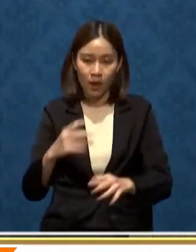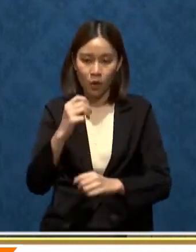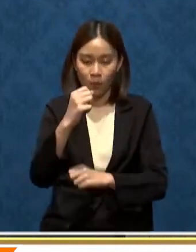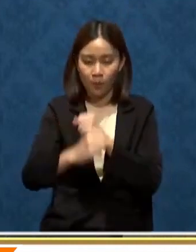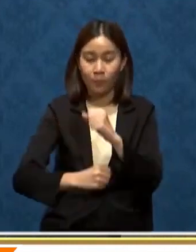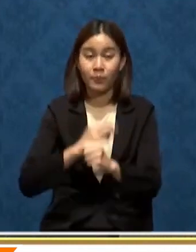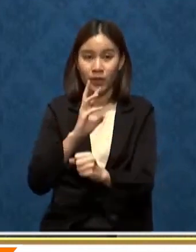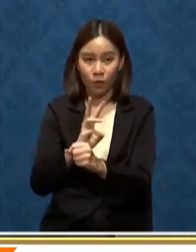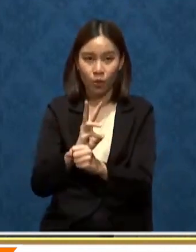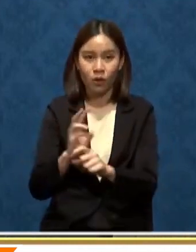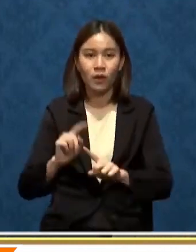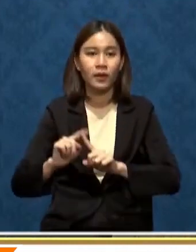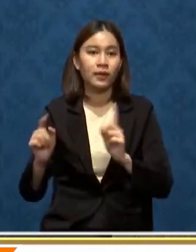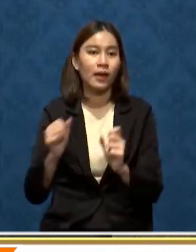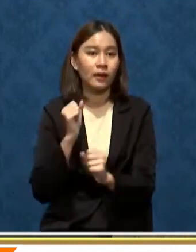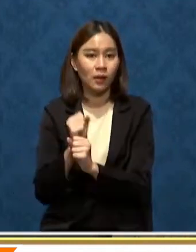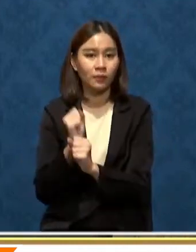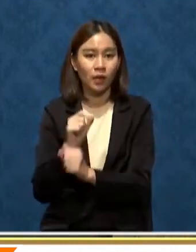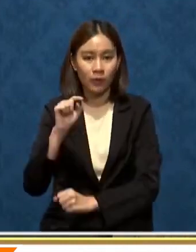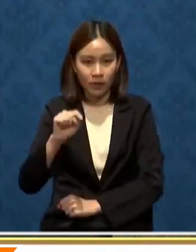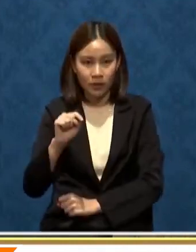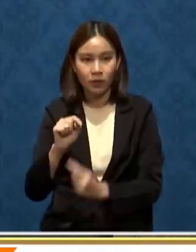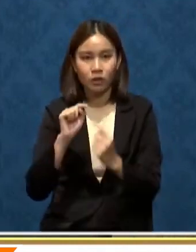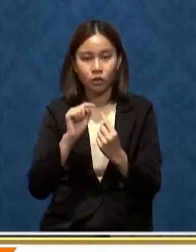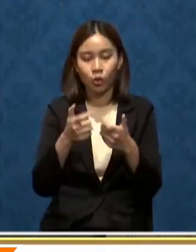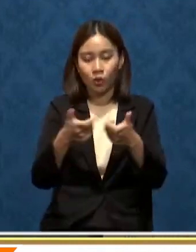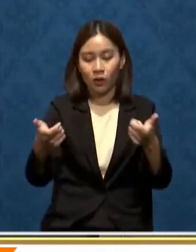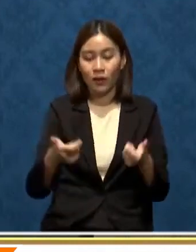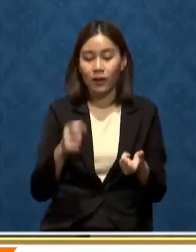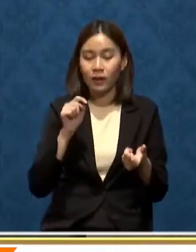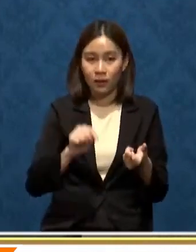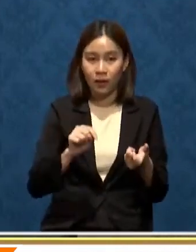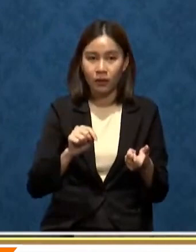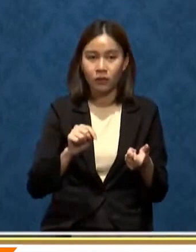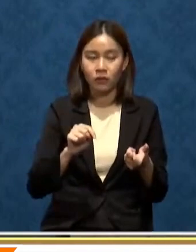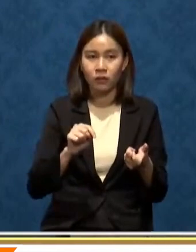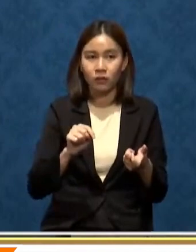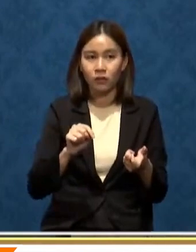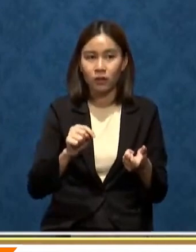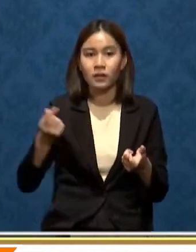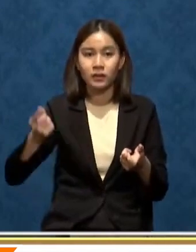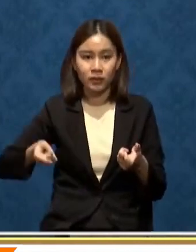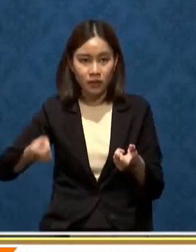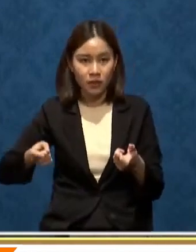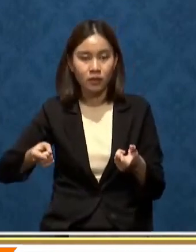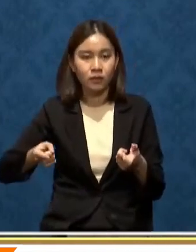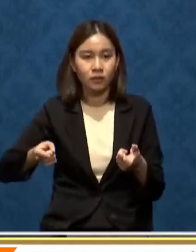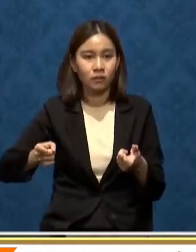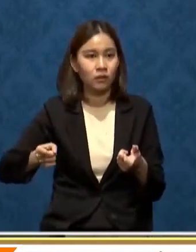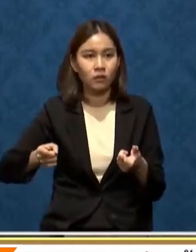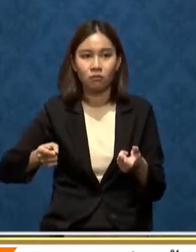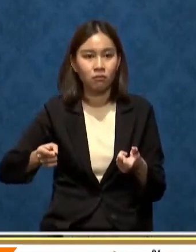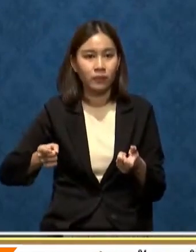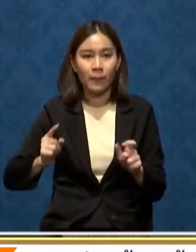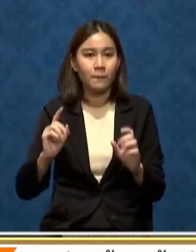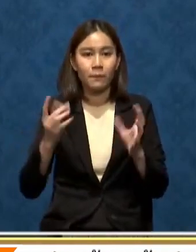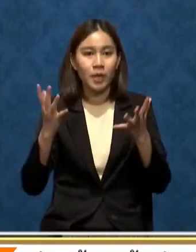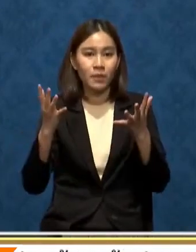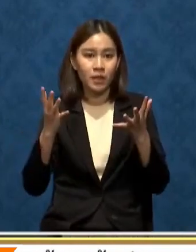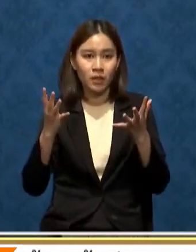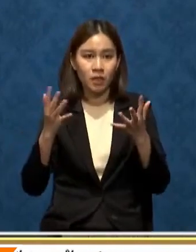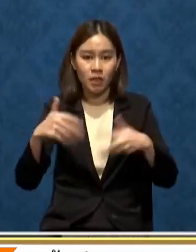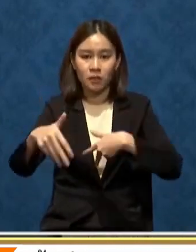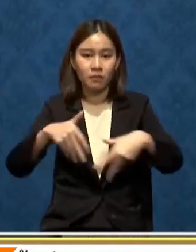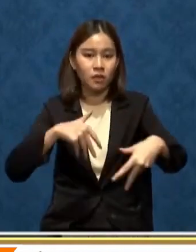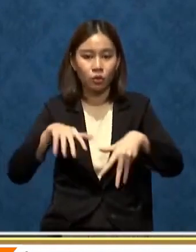ปีแต่ผลการดำเนนงาน ทั้งตามรายงานของท่านรวมถึงความเป็จริง กลับไม่มอะไรเลยที่ประชาชน